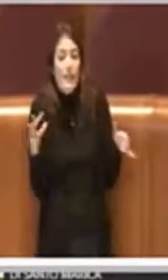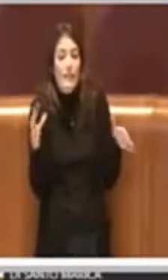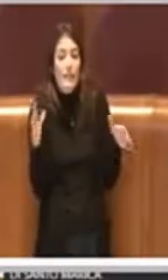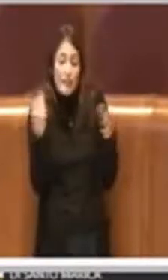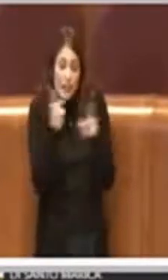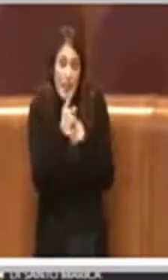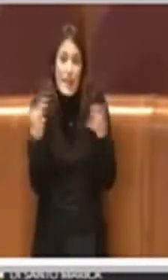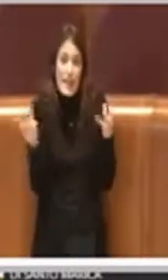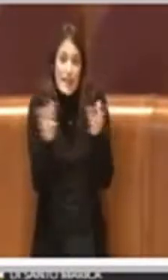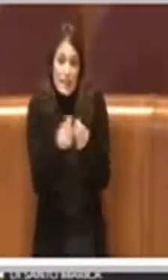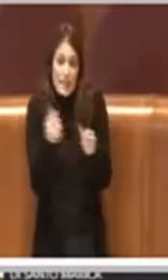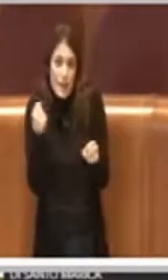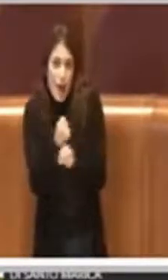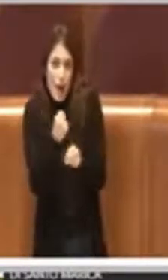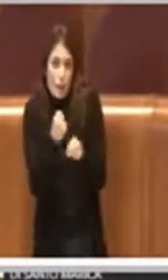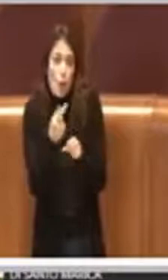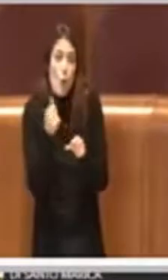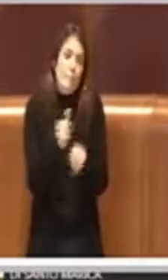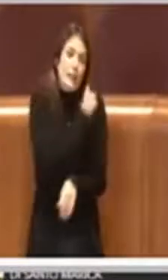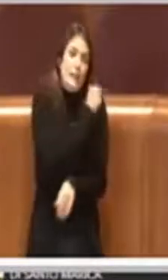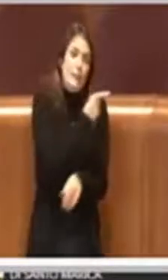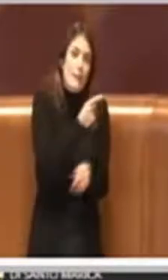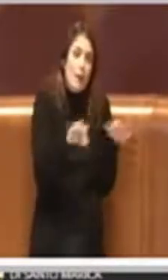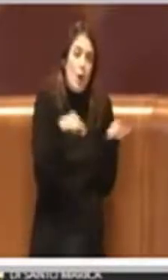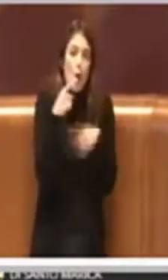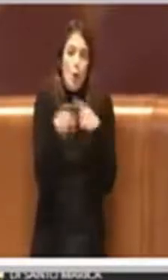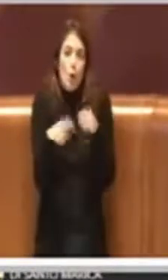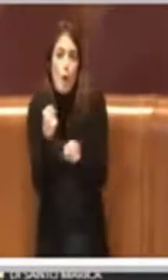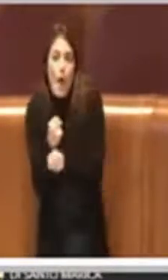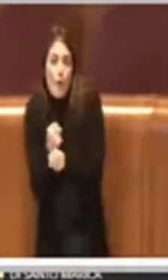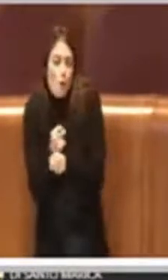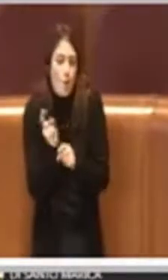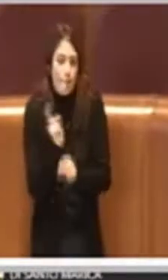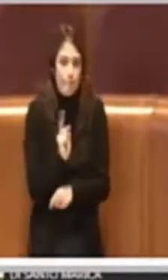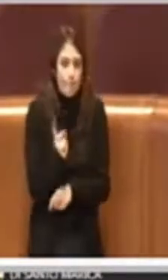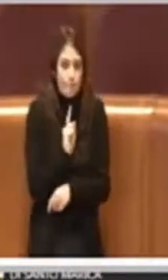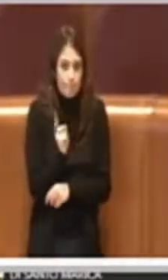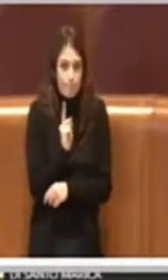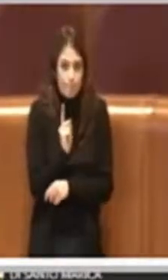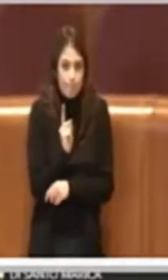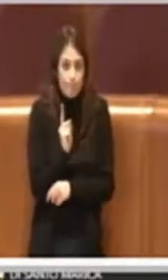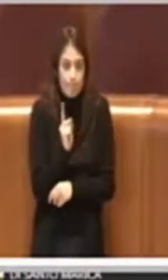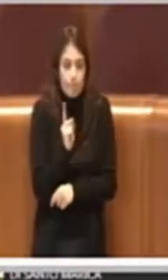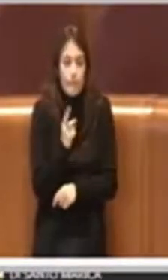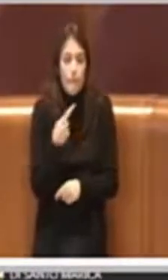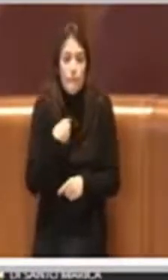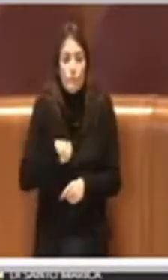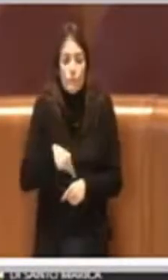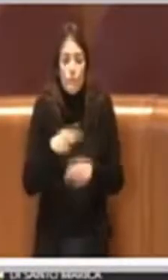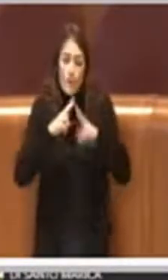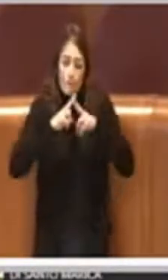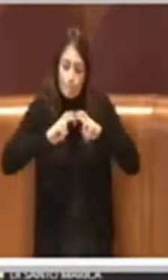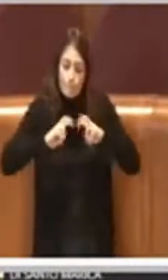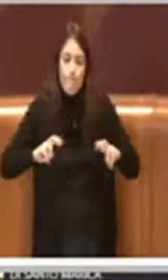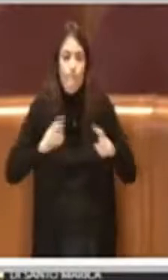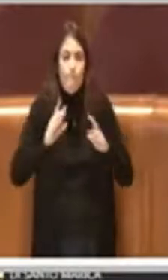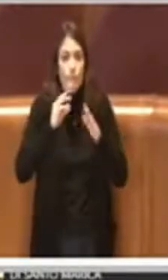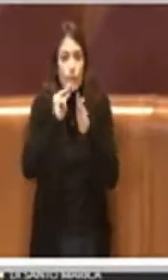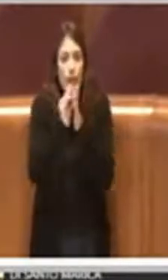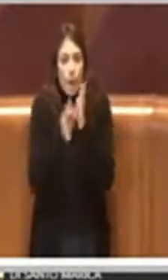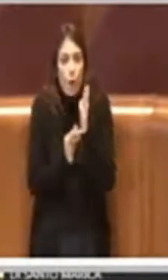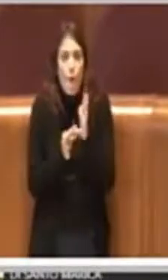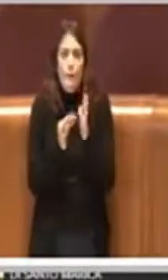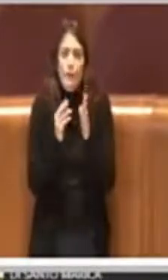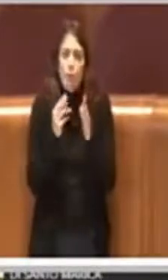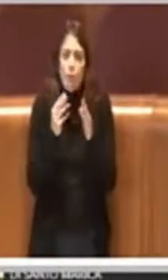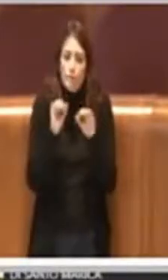lavoro. Bisogna capire lo spirito con cui stiamo cercando di rivisitare questo regolamento, uno spirito anche